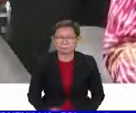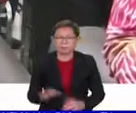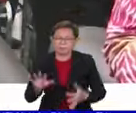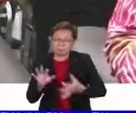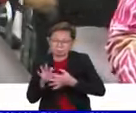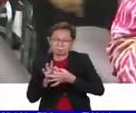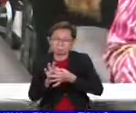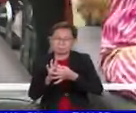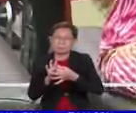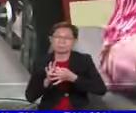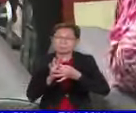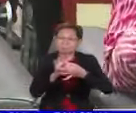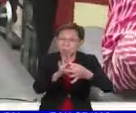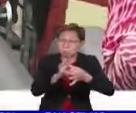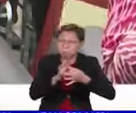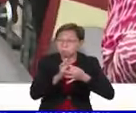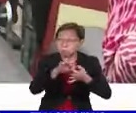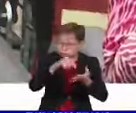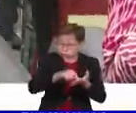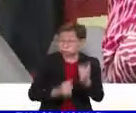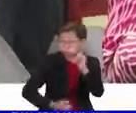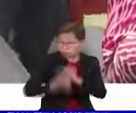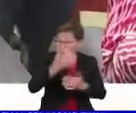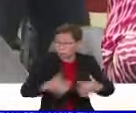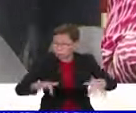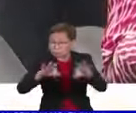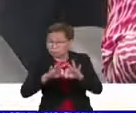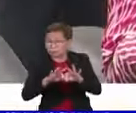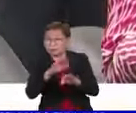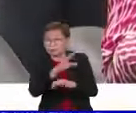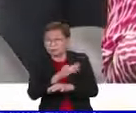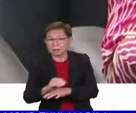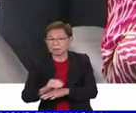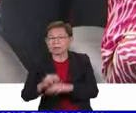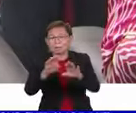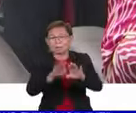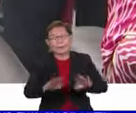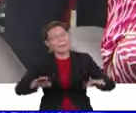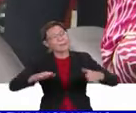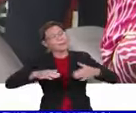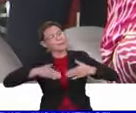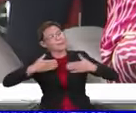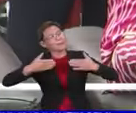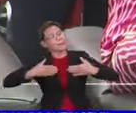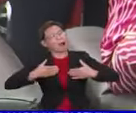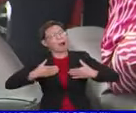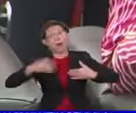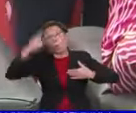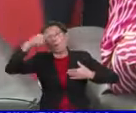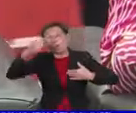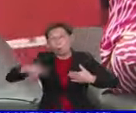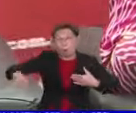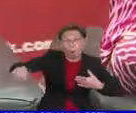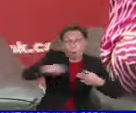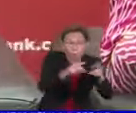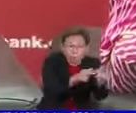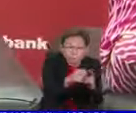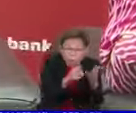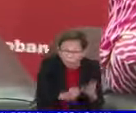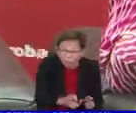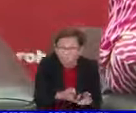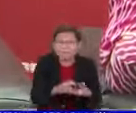Kolaborasi ini amat penting dan satu berita gembira kepada usahawan